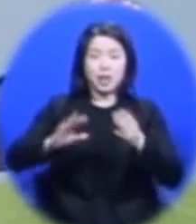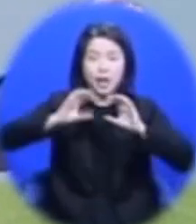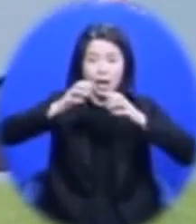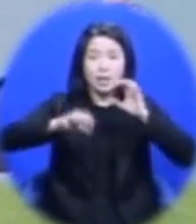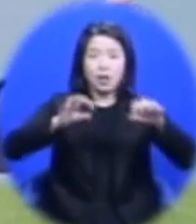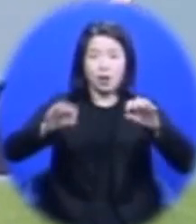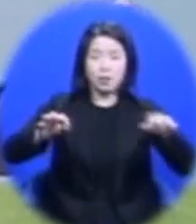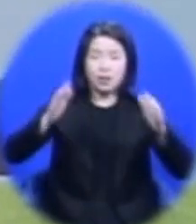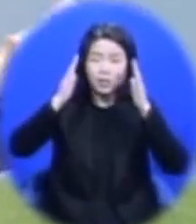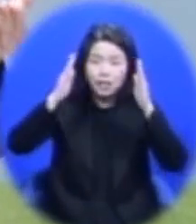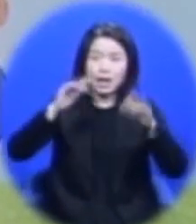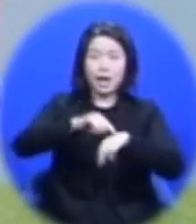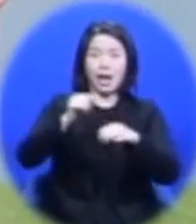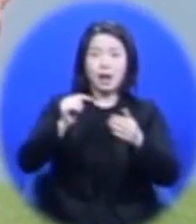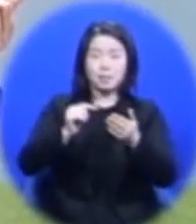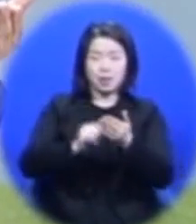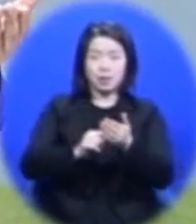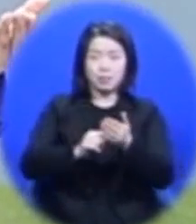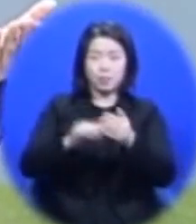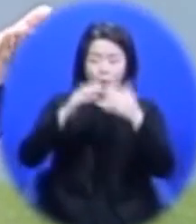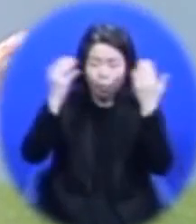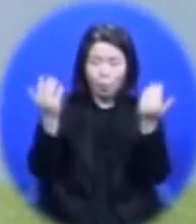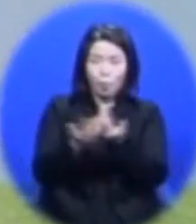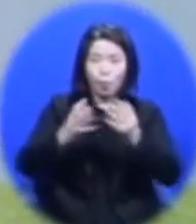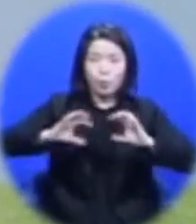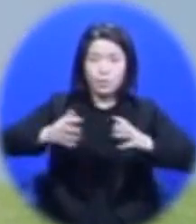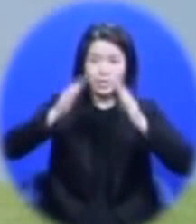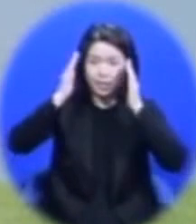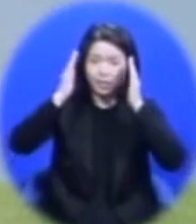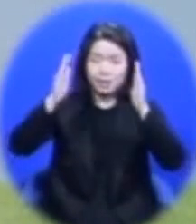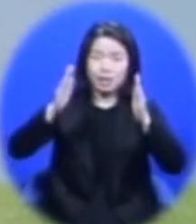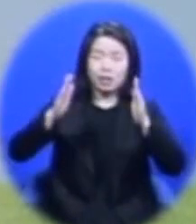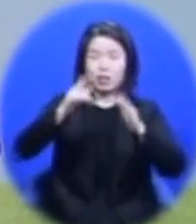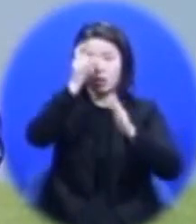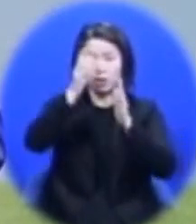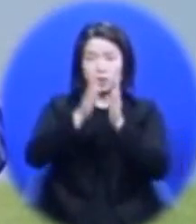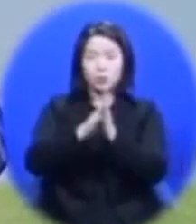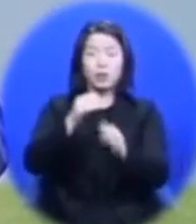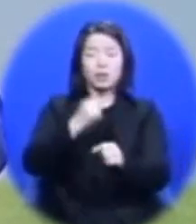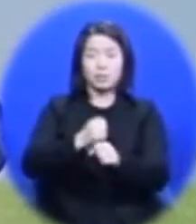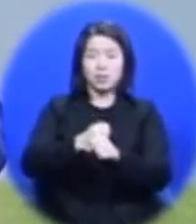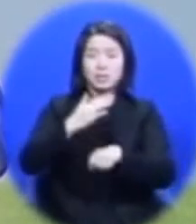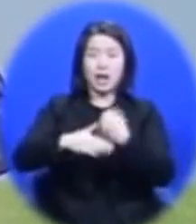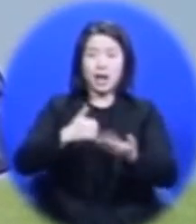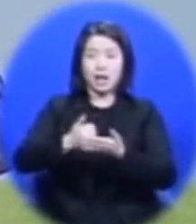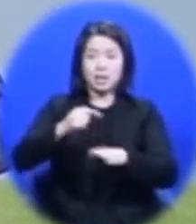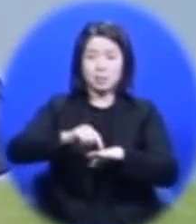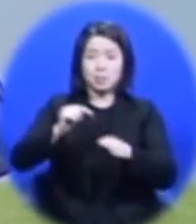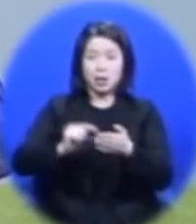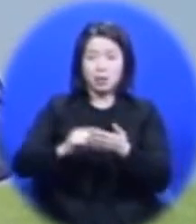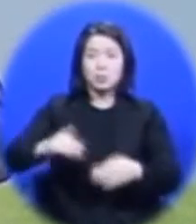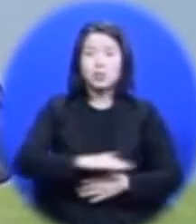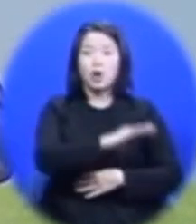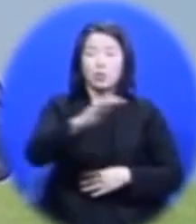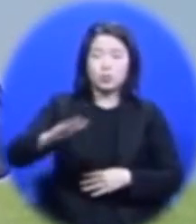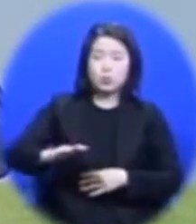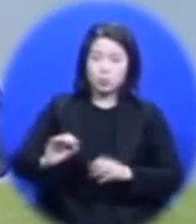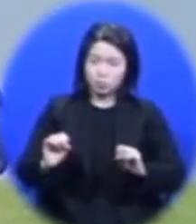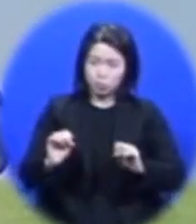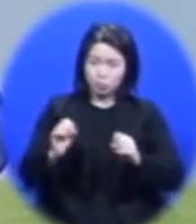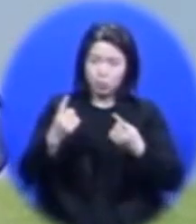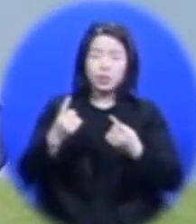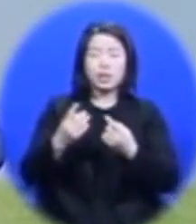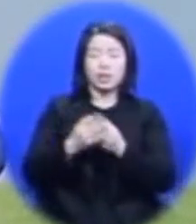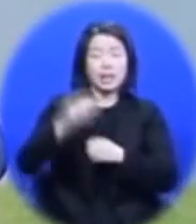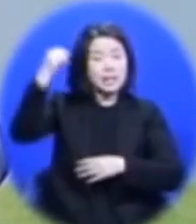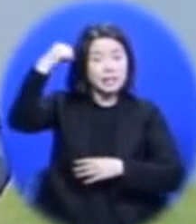마음을, 온 세상을 향하여 기도하게 하신 하나님의 마음을 우리도 동일하게 느끼고